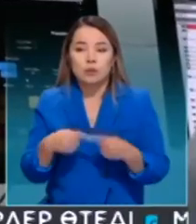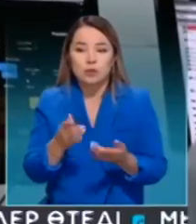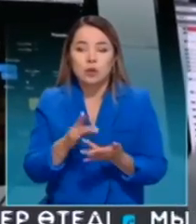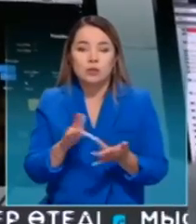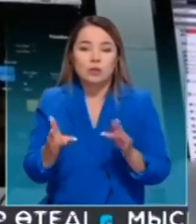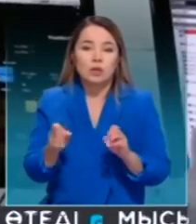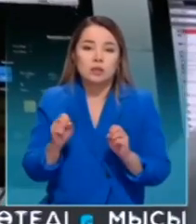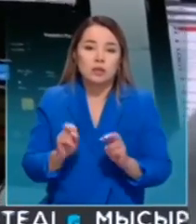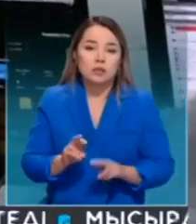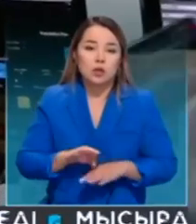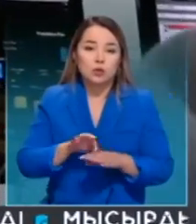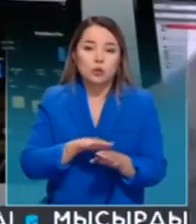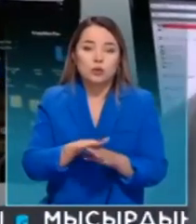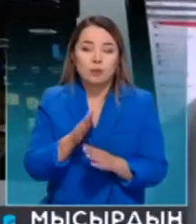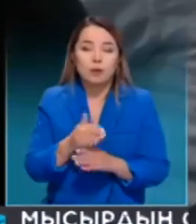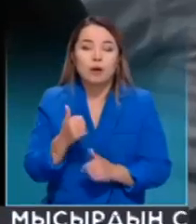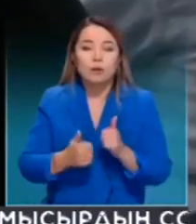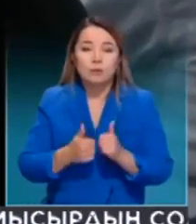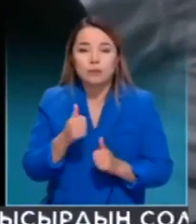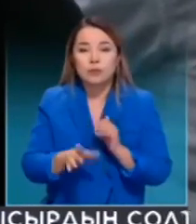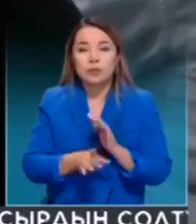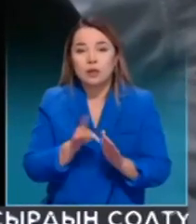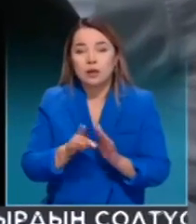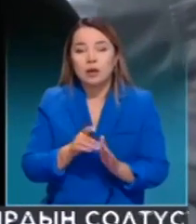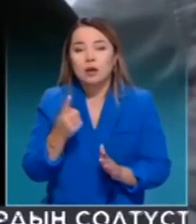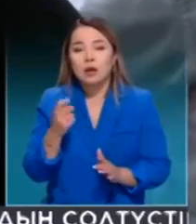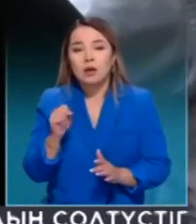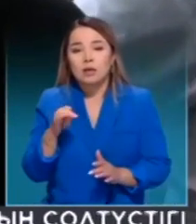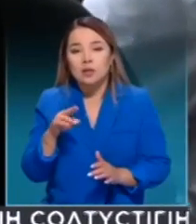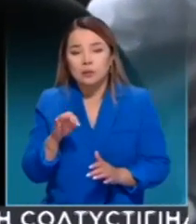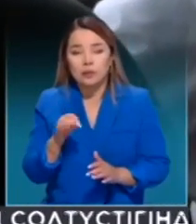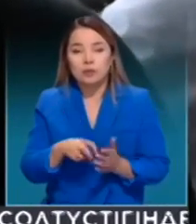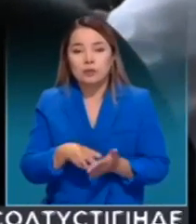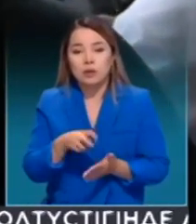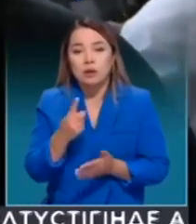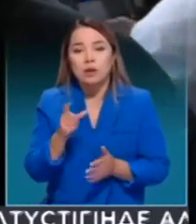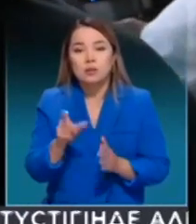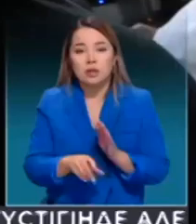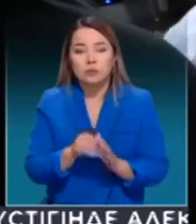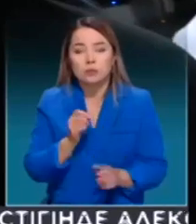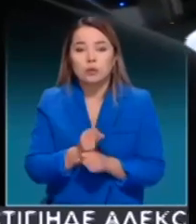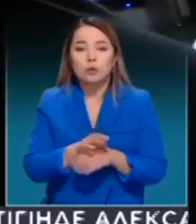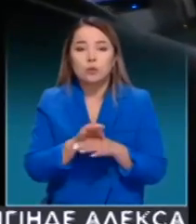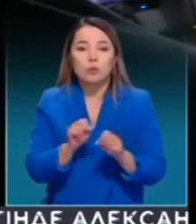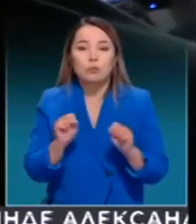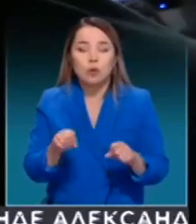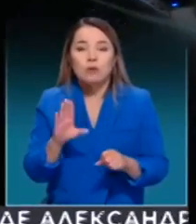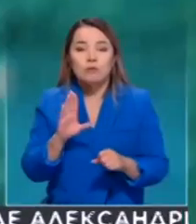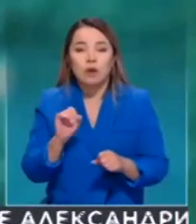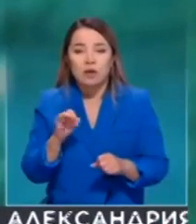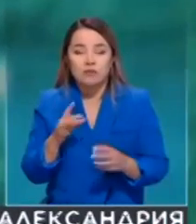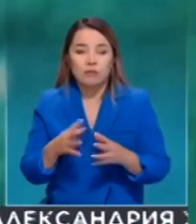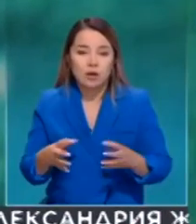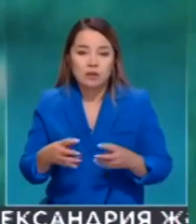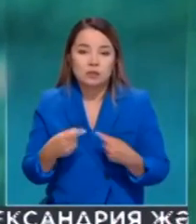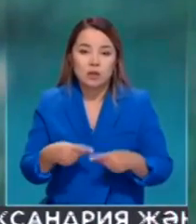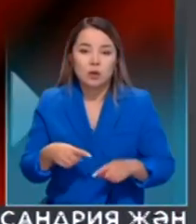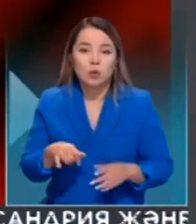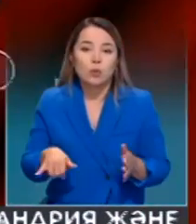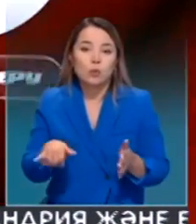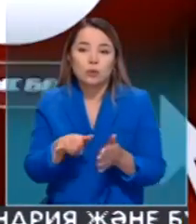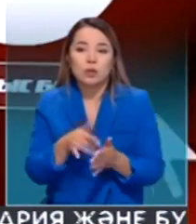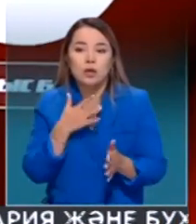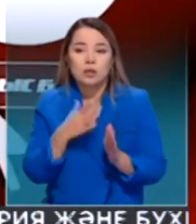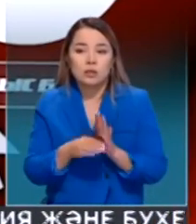онлайн түрде жүргізілді. Байқау шарты бойынша бір IP адрестен бір ғана адам таңдау жасай алады. Яғни Wi-Fi арқылы түрлі құрылғыға